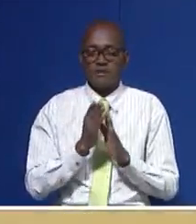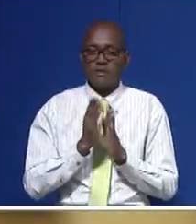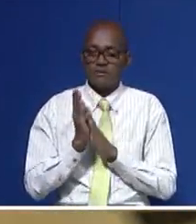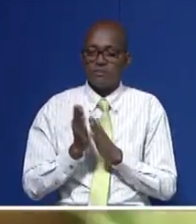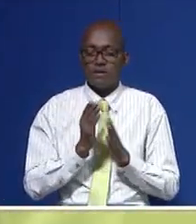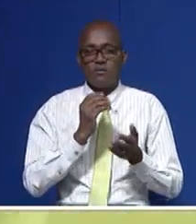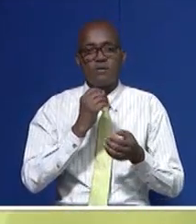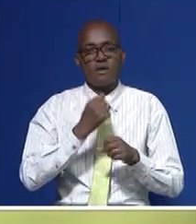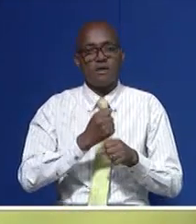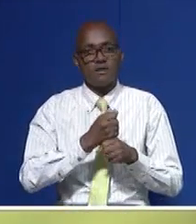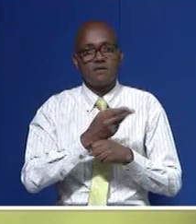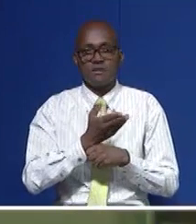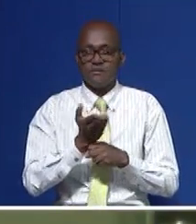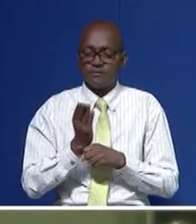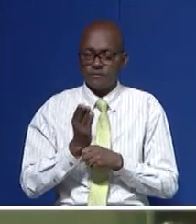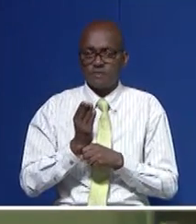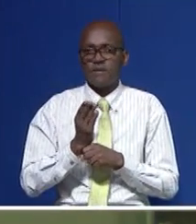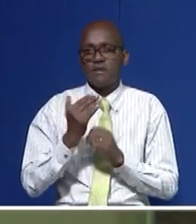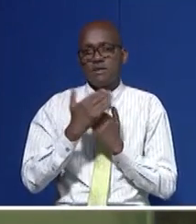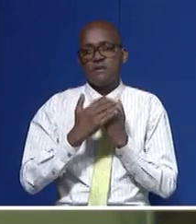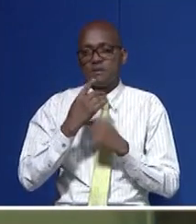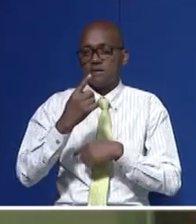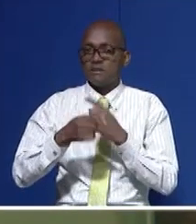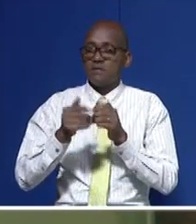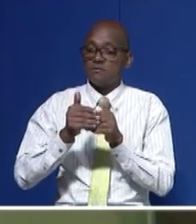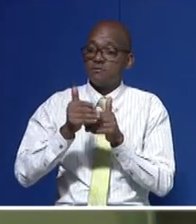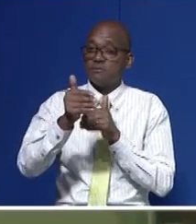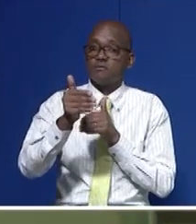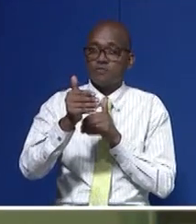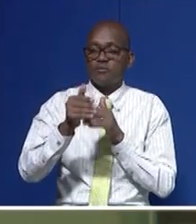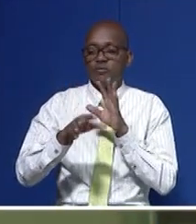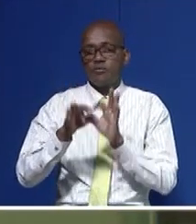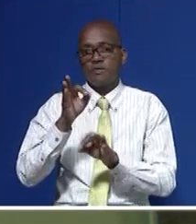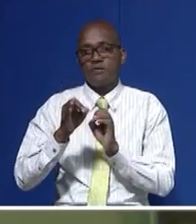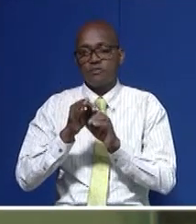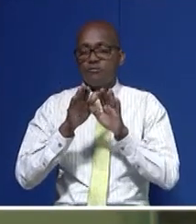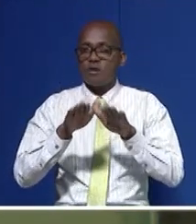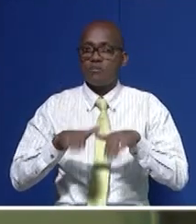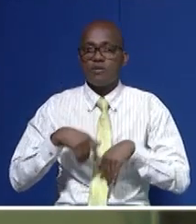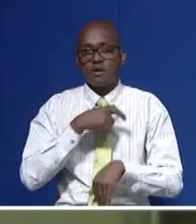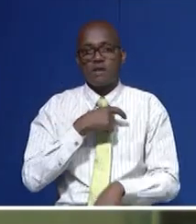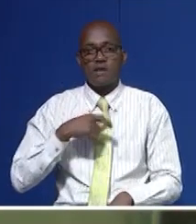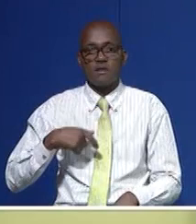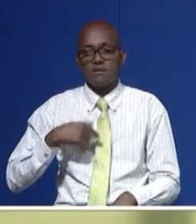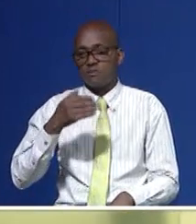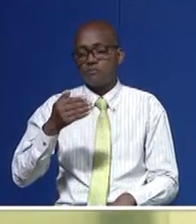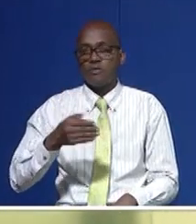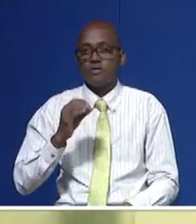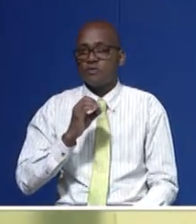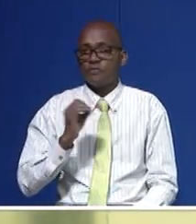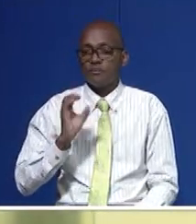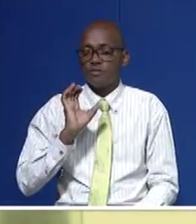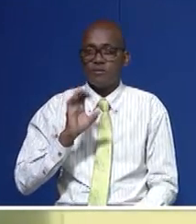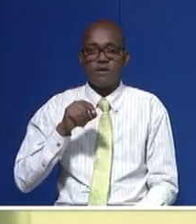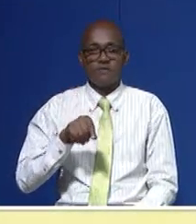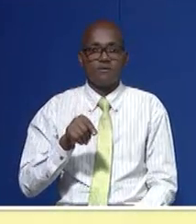ikiwa inaelekea kwenye uchaguzi mkuu wa rais, wa bunge na madiwani hapo Oktoba mwaka huu. Kutokana na shughuli hiyo,